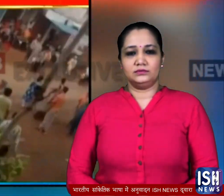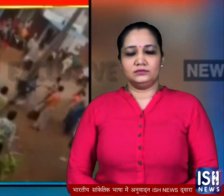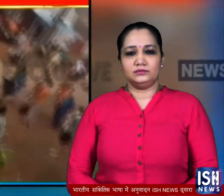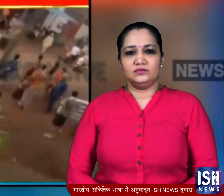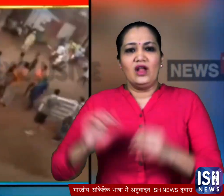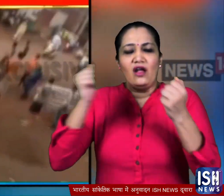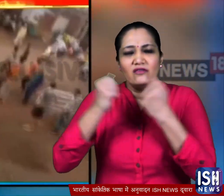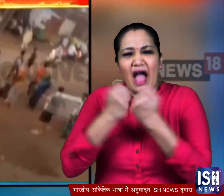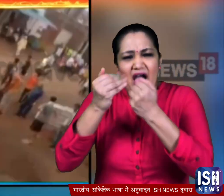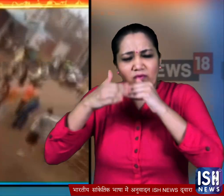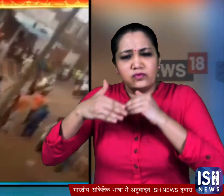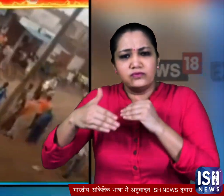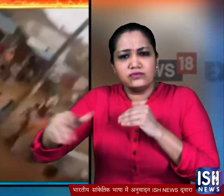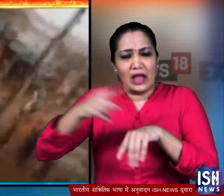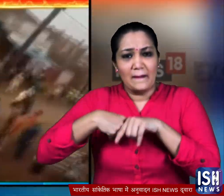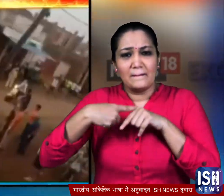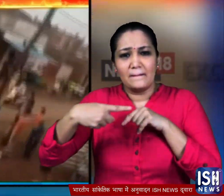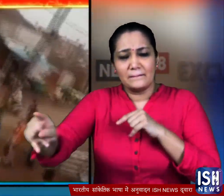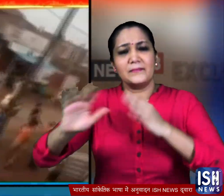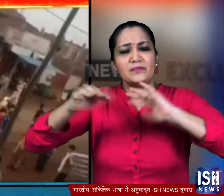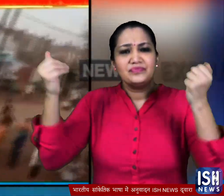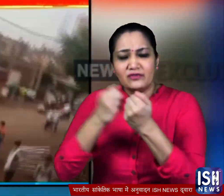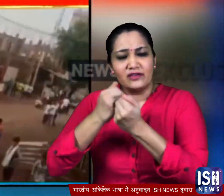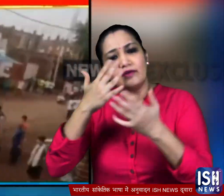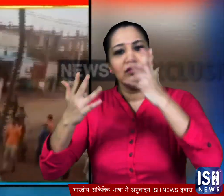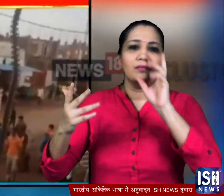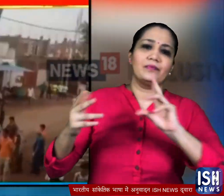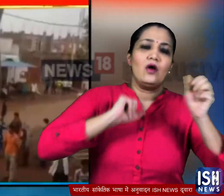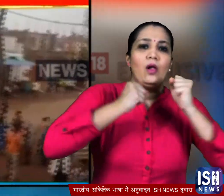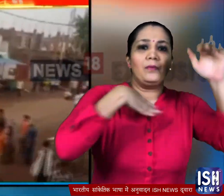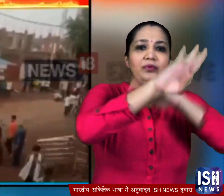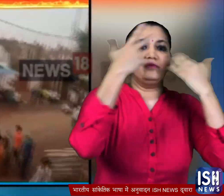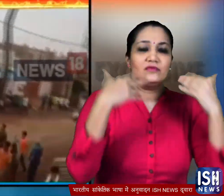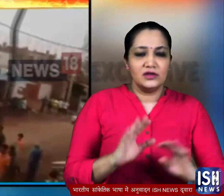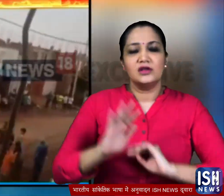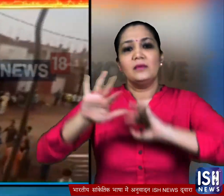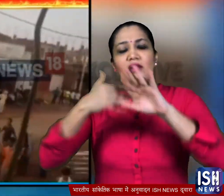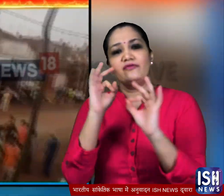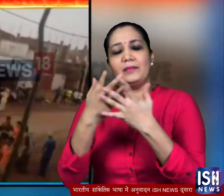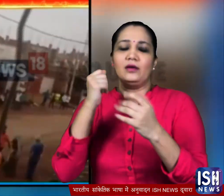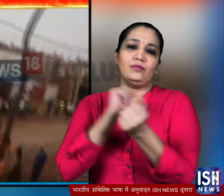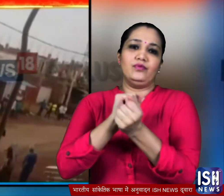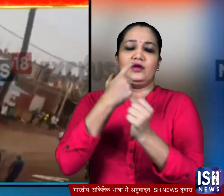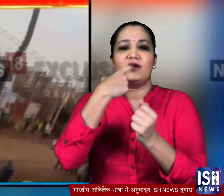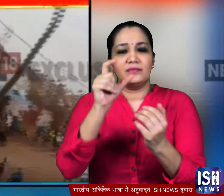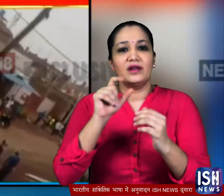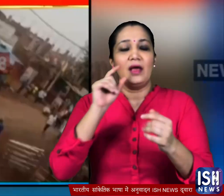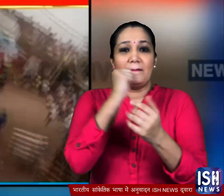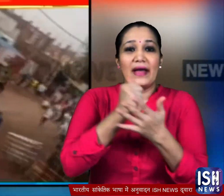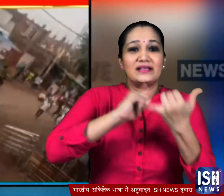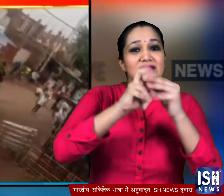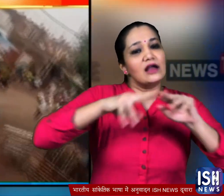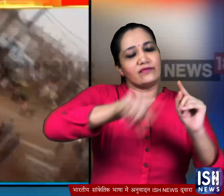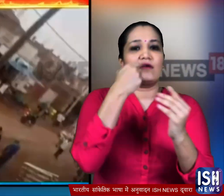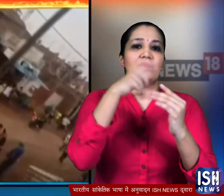ये हंगामा काफी देर तक चलता रहा। जमकर मारपीट करने के बाद वो लोग वहां से फरार हो गए। बाद में परिवार ने पुलिस में आरोपी बैंक कर्मचारियों के